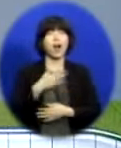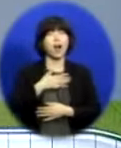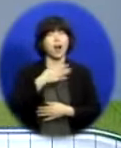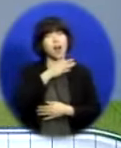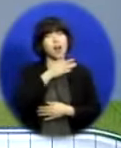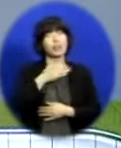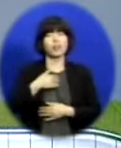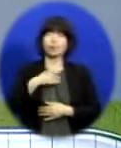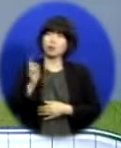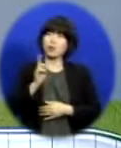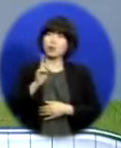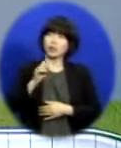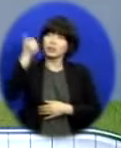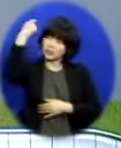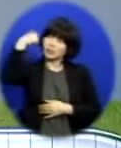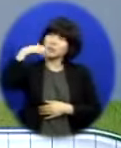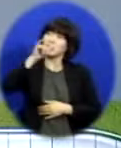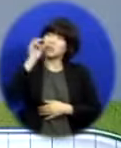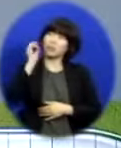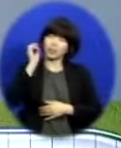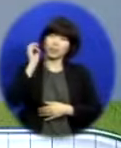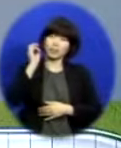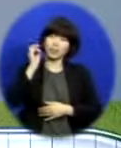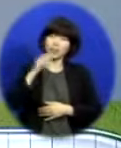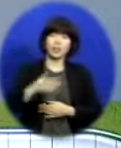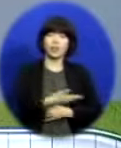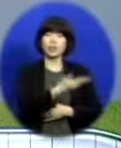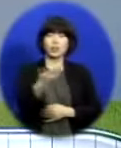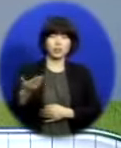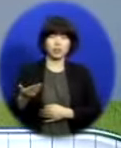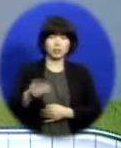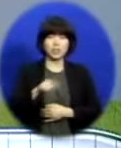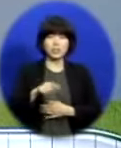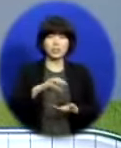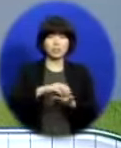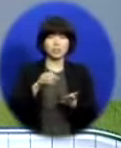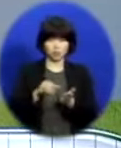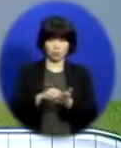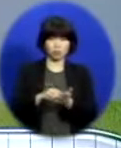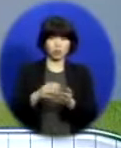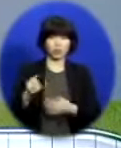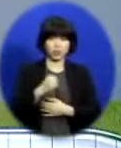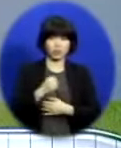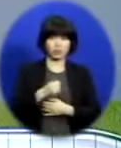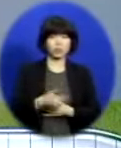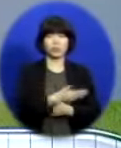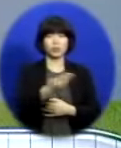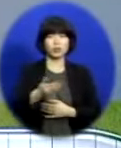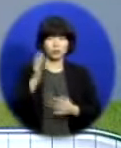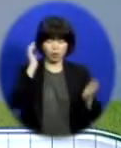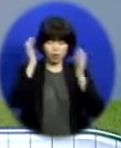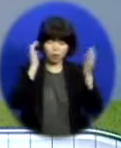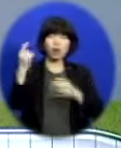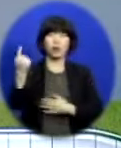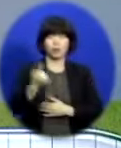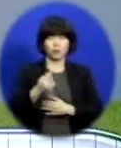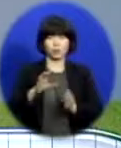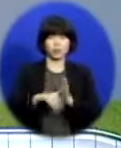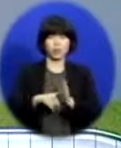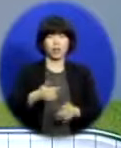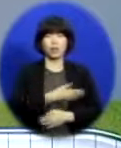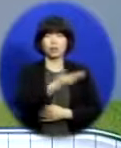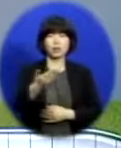좀 이제 뭔가 있는 거 같아 여러분 이런 정도로는 여러분에게 환난이 올 때 또